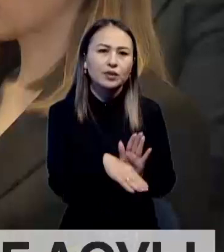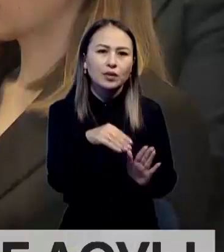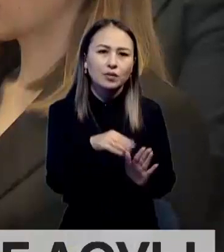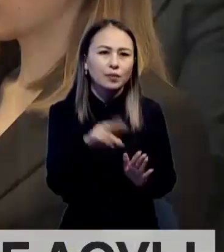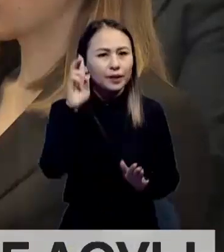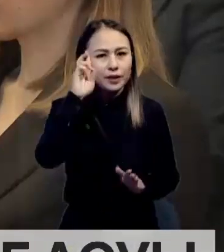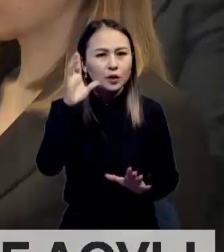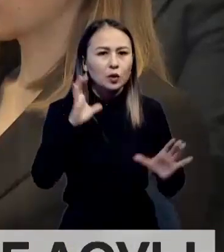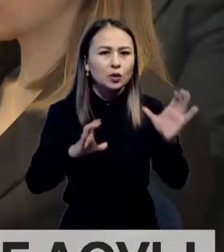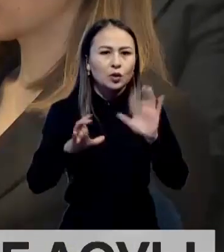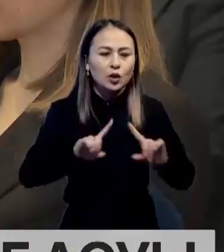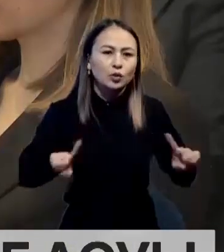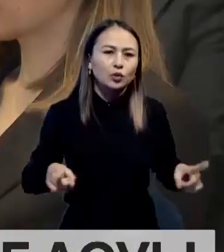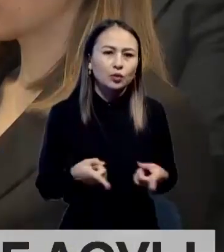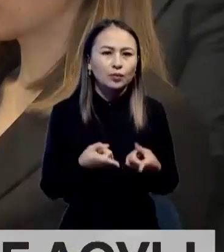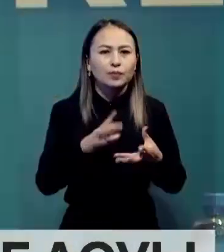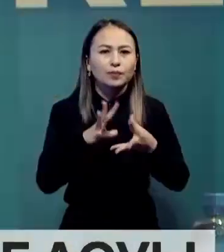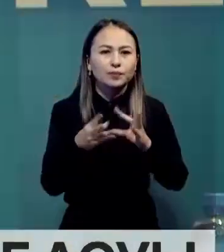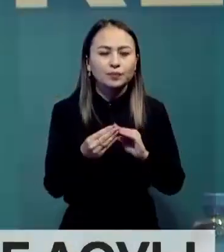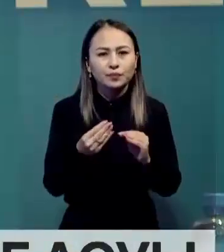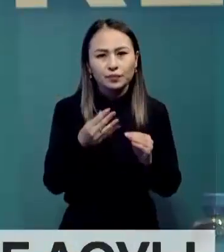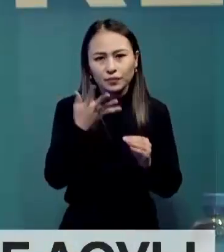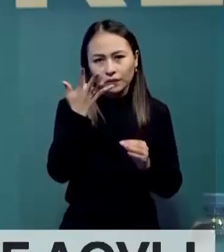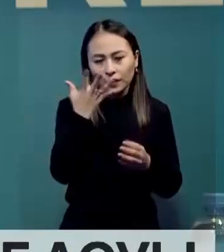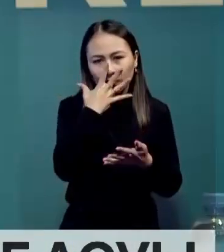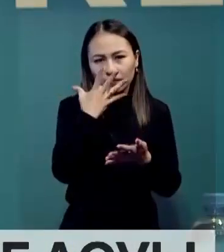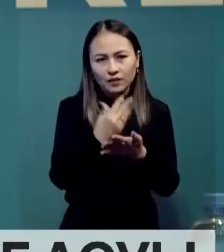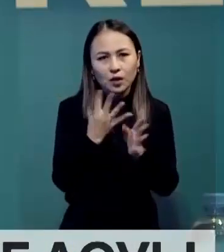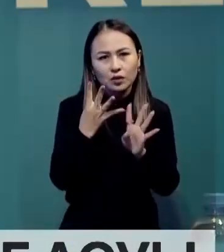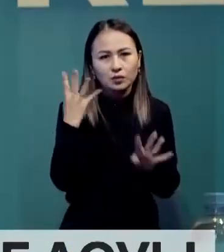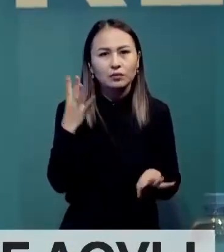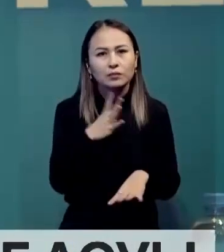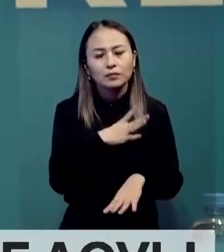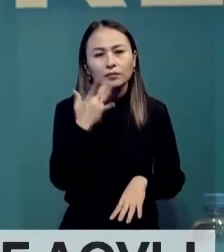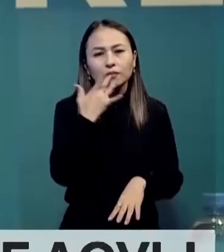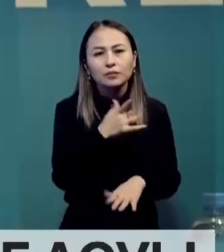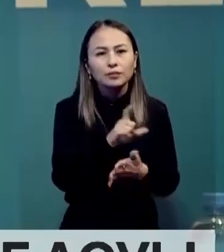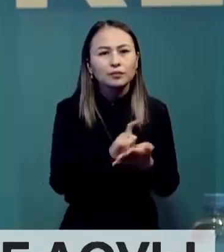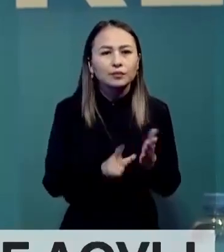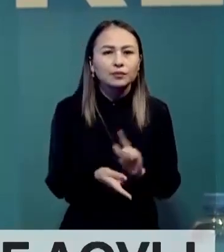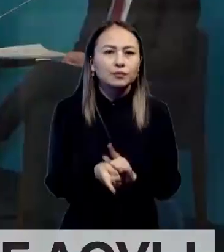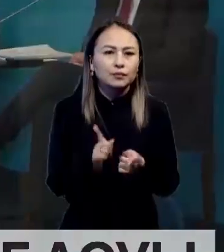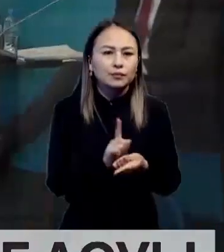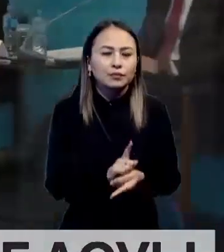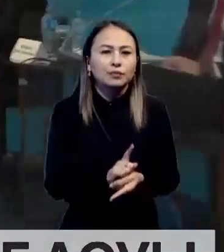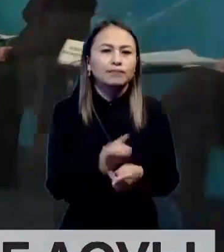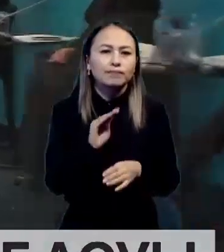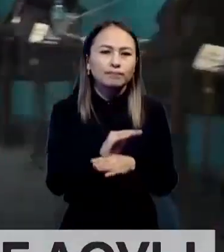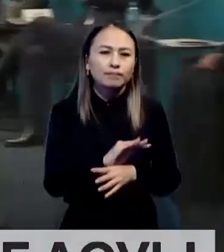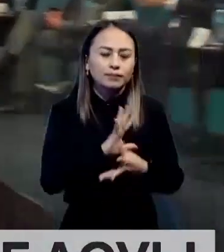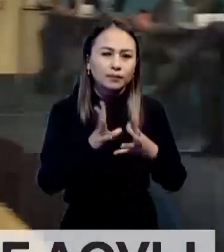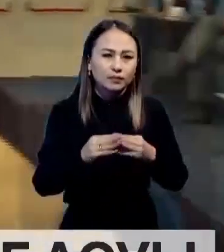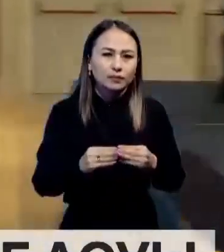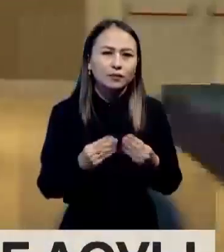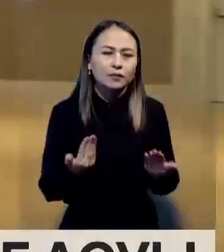осы сайлау науқаны мемлекеттік институттарды жаңғыртудың түпкілікті кезеңі екенін айтты. Кешенді саяси реформалар өкілді